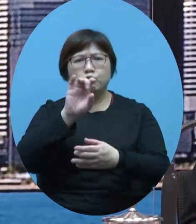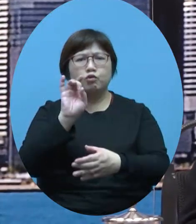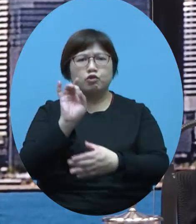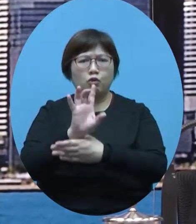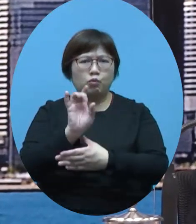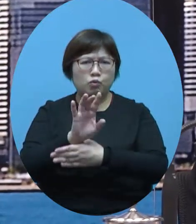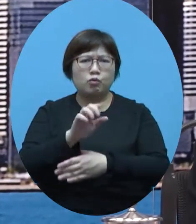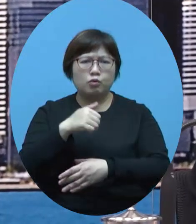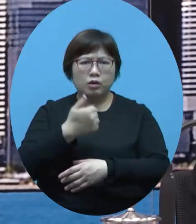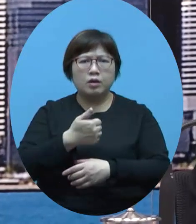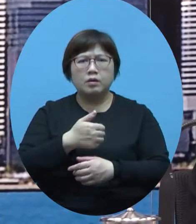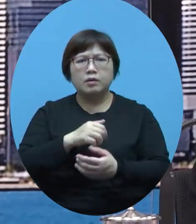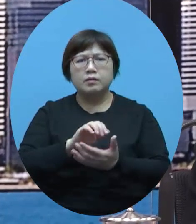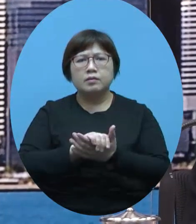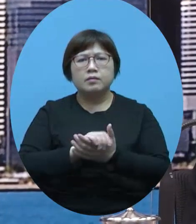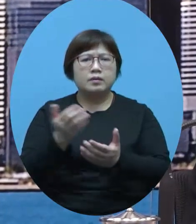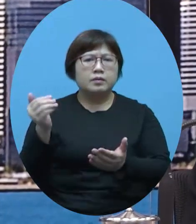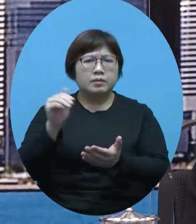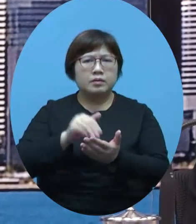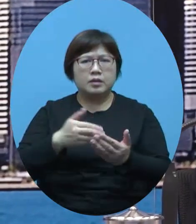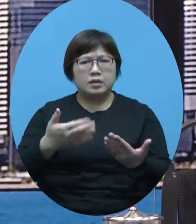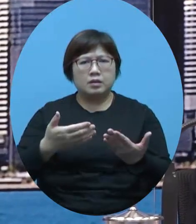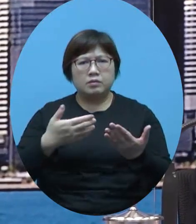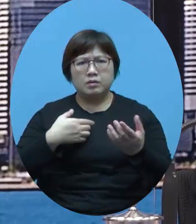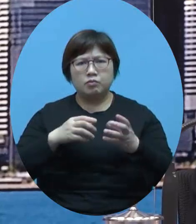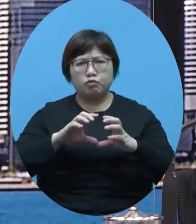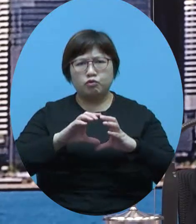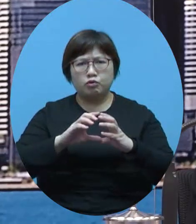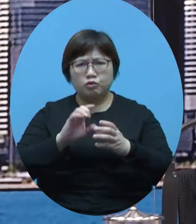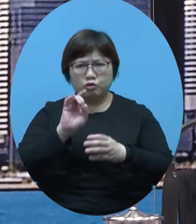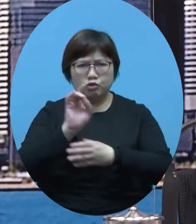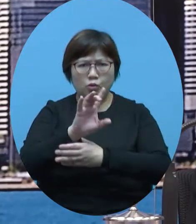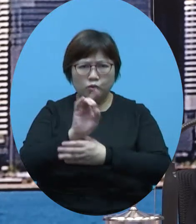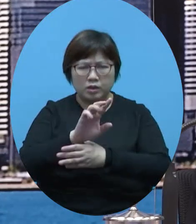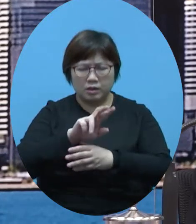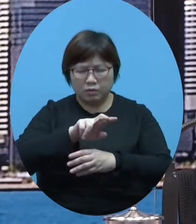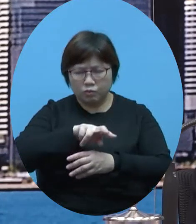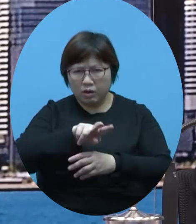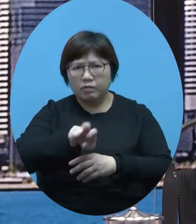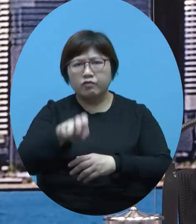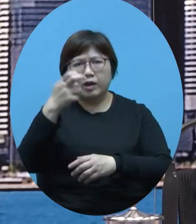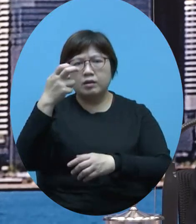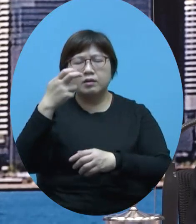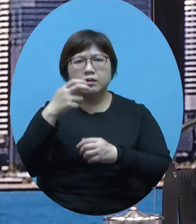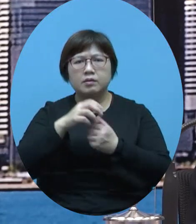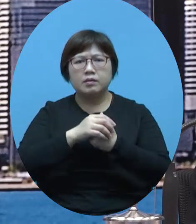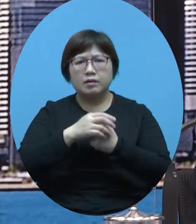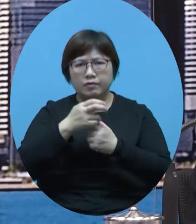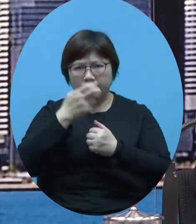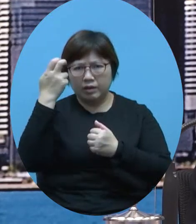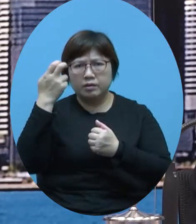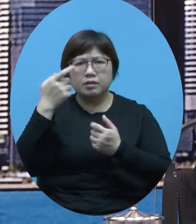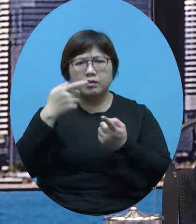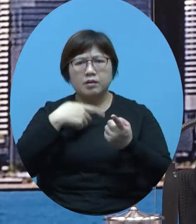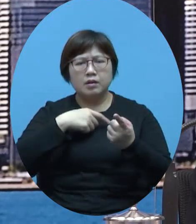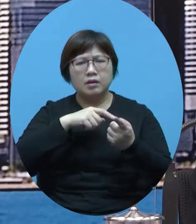現在來到這一刻呢，仍然有一個早的發現呢，盡早的發現，然後做這個接觸者